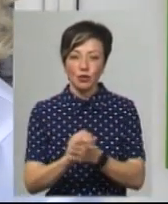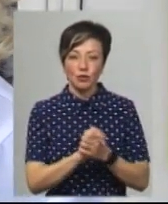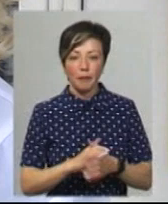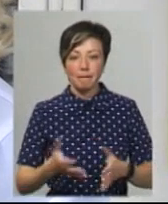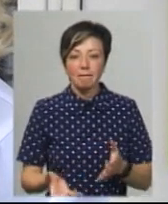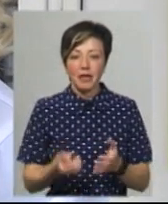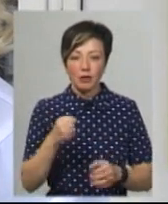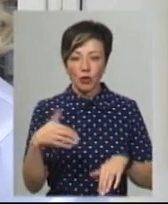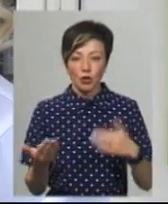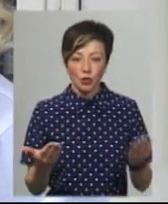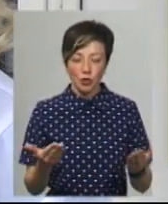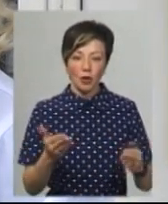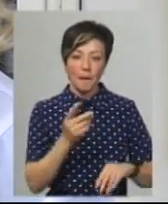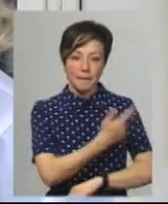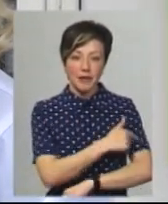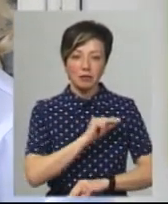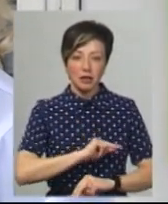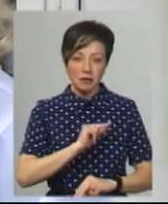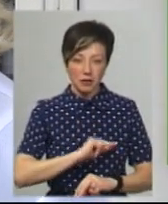один одного ми працівники,